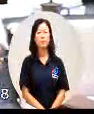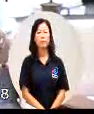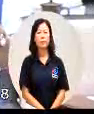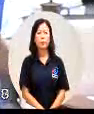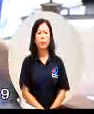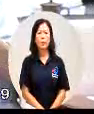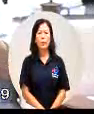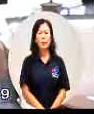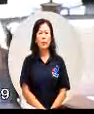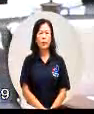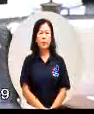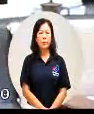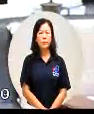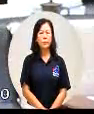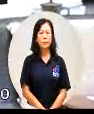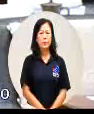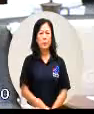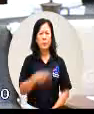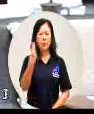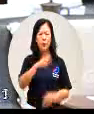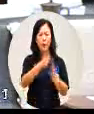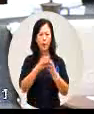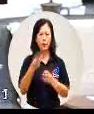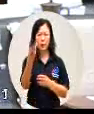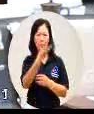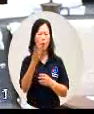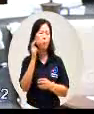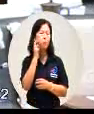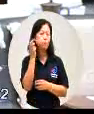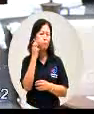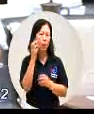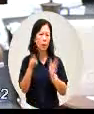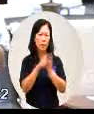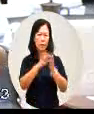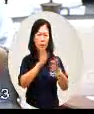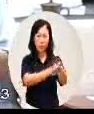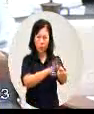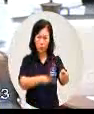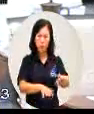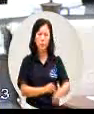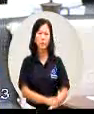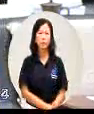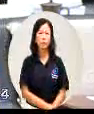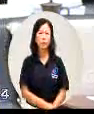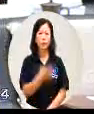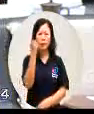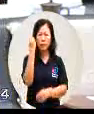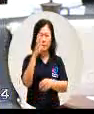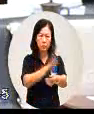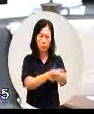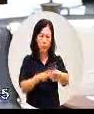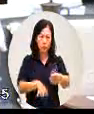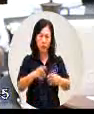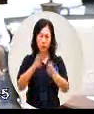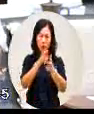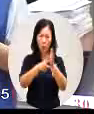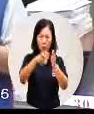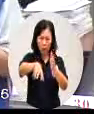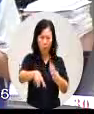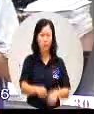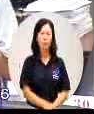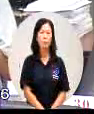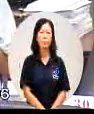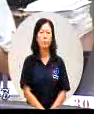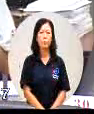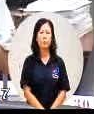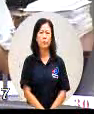我们。三铁共站的左营新左营车站哈，也就